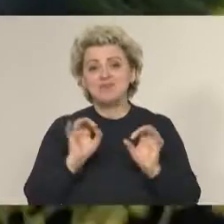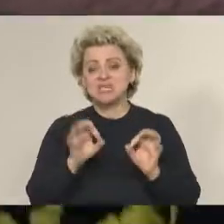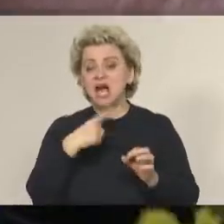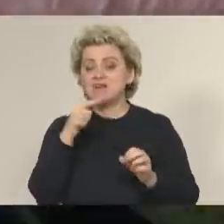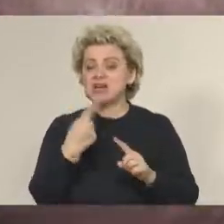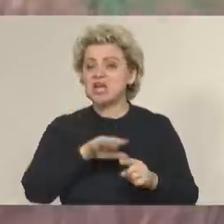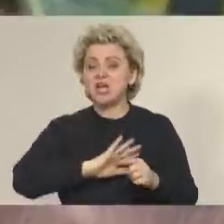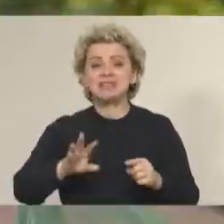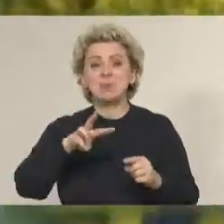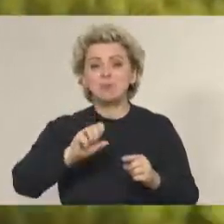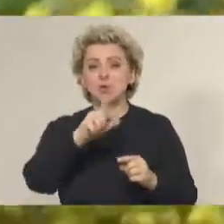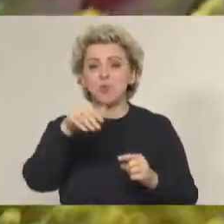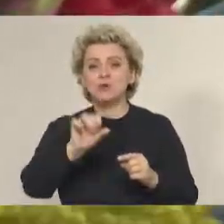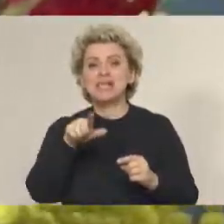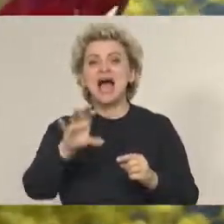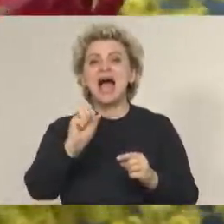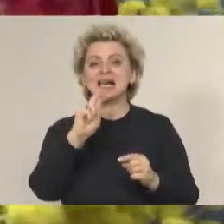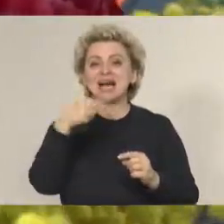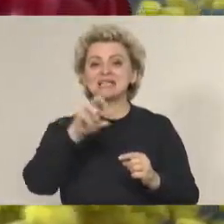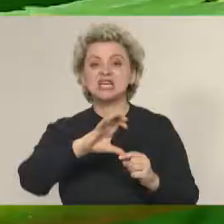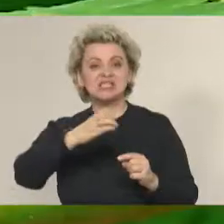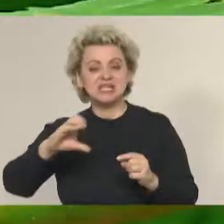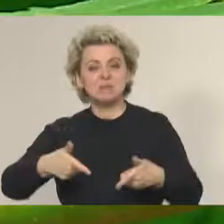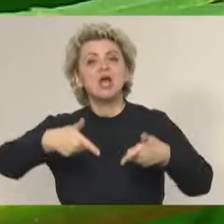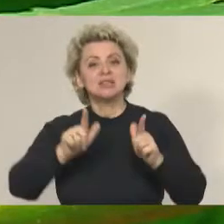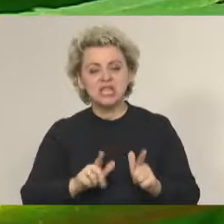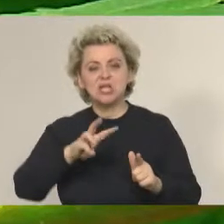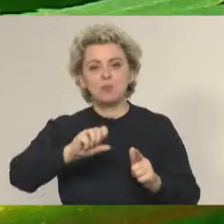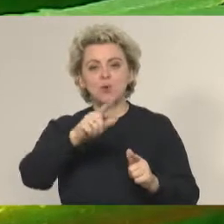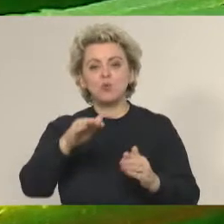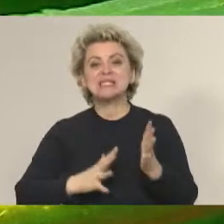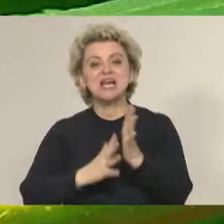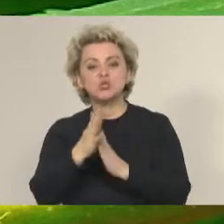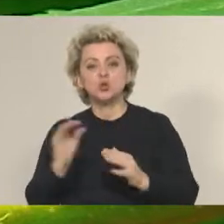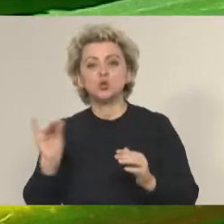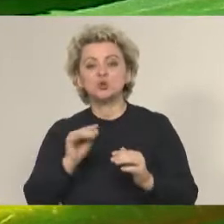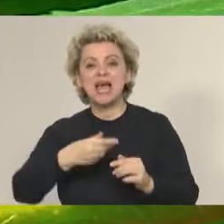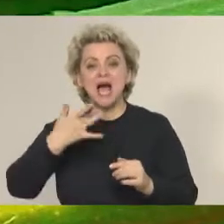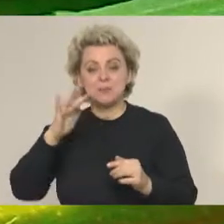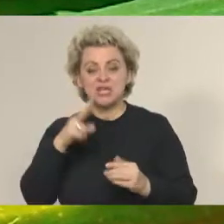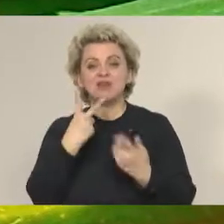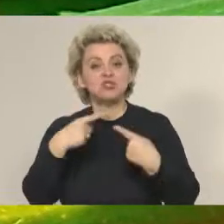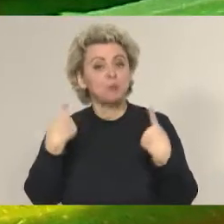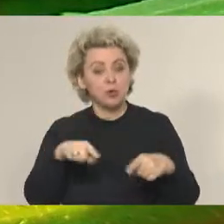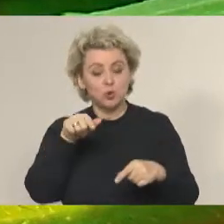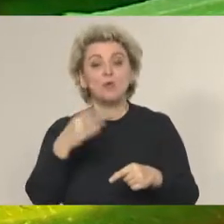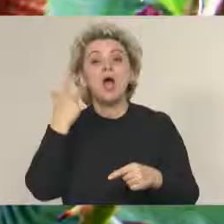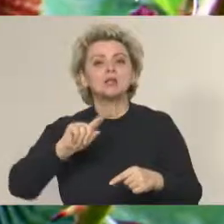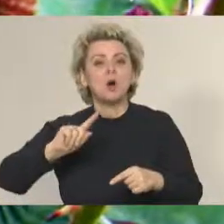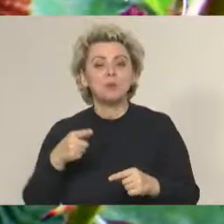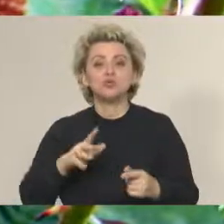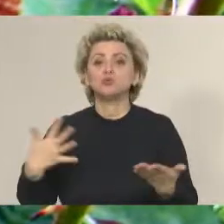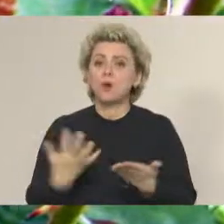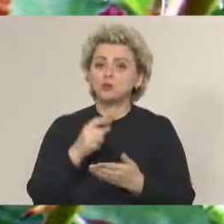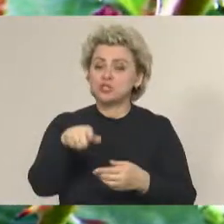это вовсе не мимоза, а акация серебристая. Настоящая мимоза растет в Южной Америке и выглядит иначе. Когда и почему